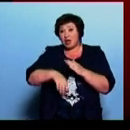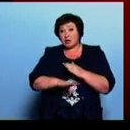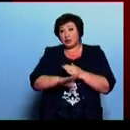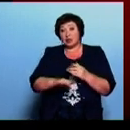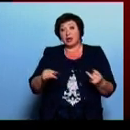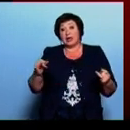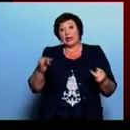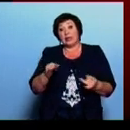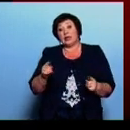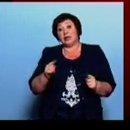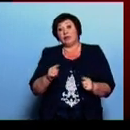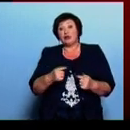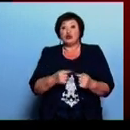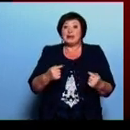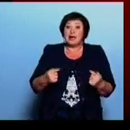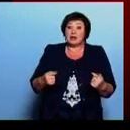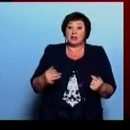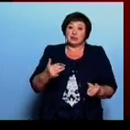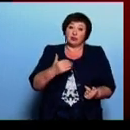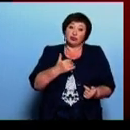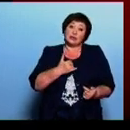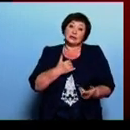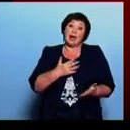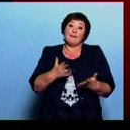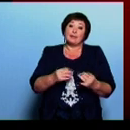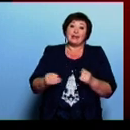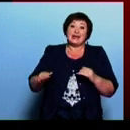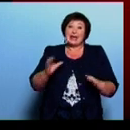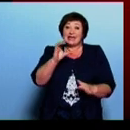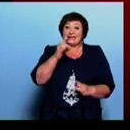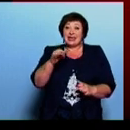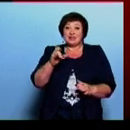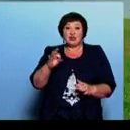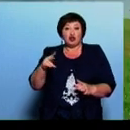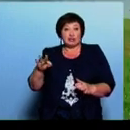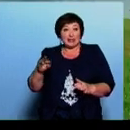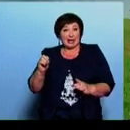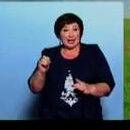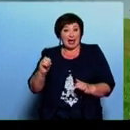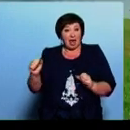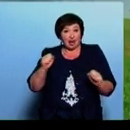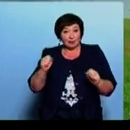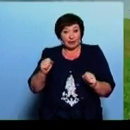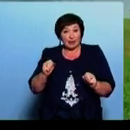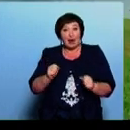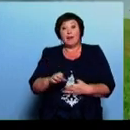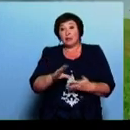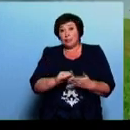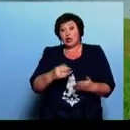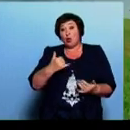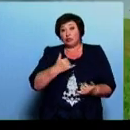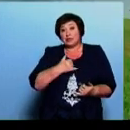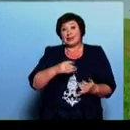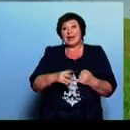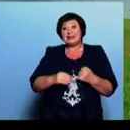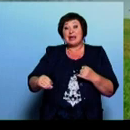теле, которое рано или поздно, достигая критической величины, разряжается. Эксперты считают, что